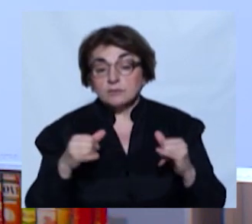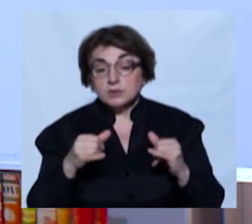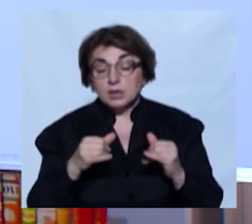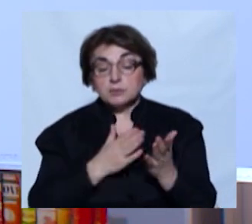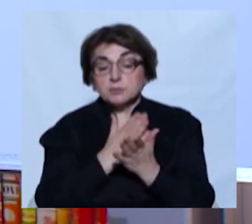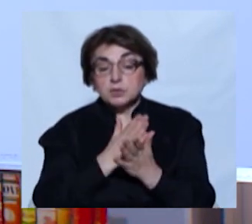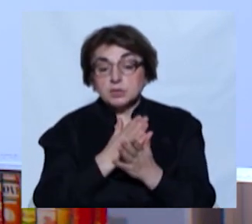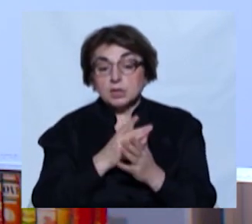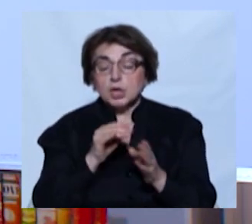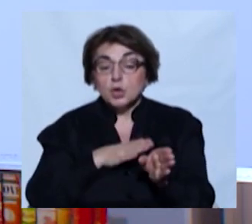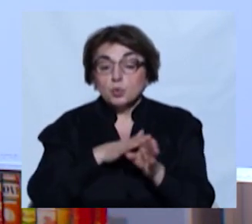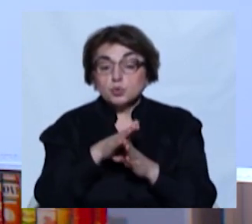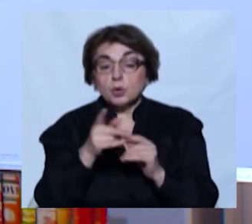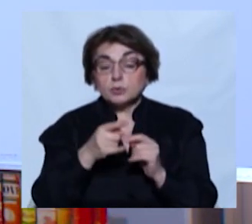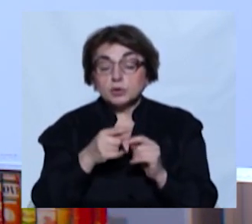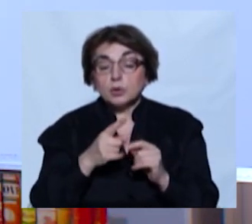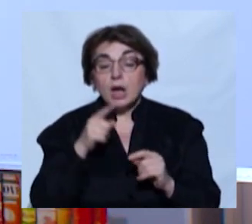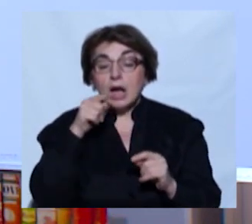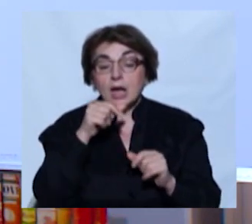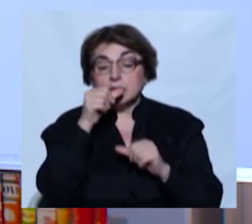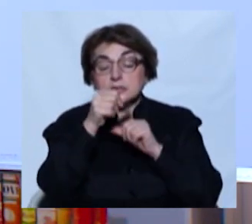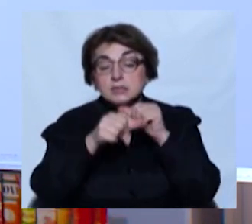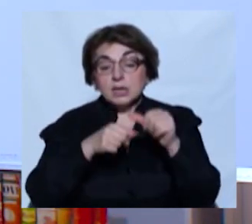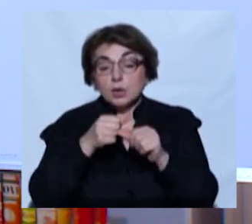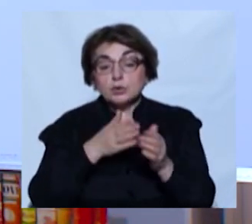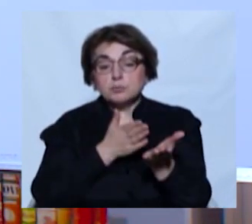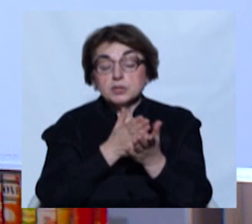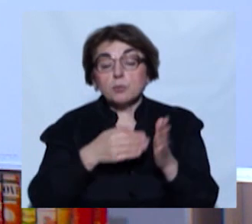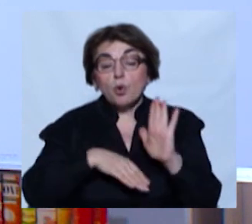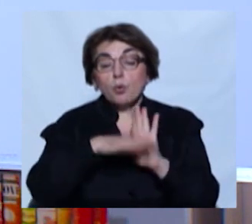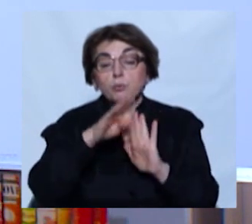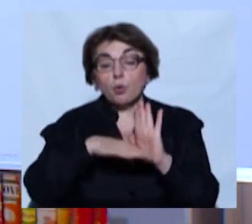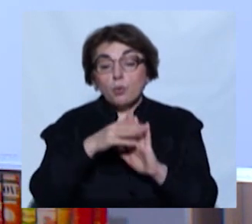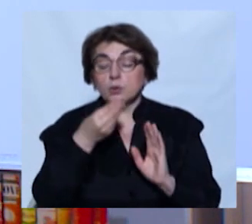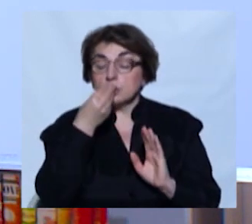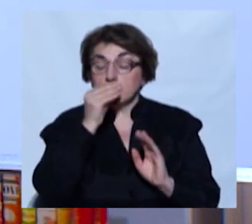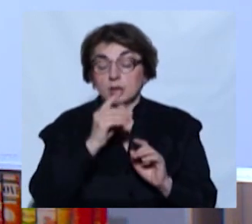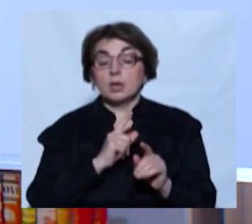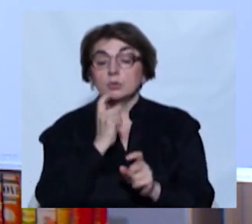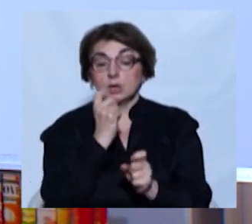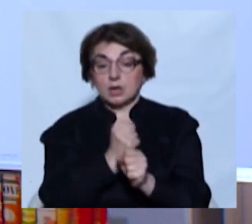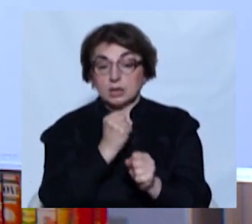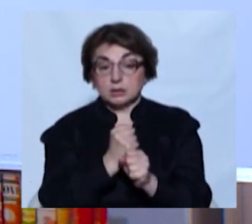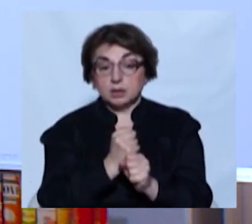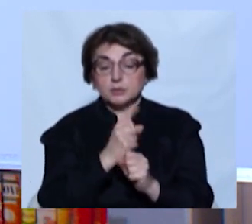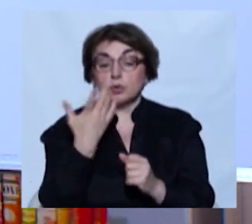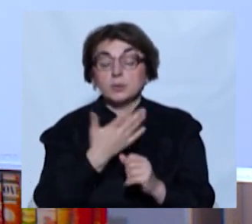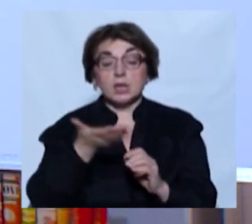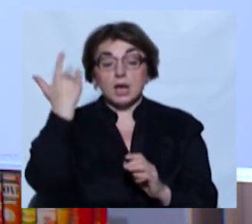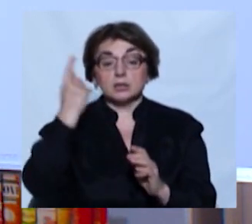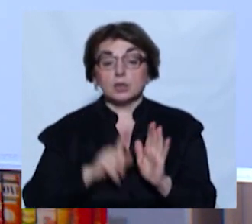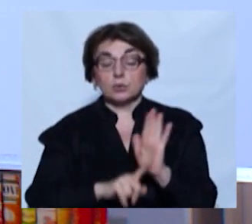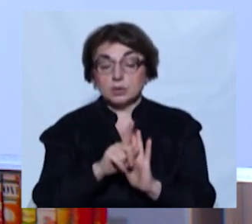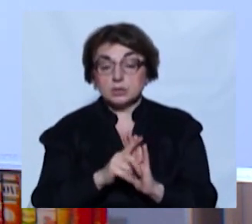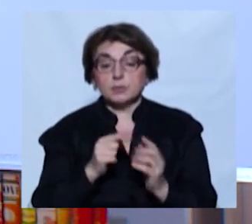1000-წლეულის მიზნების კიდევ უფრო მეტად განხორციელებას და იმ საქმის გაგრძელებას, რაც იყო და არის დაწყებული.